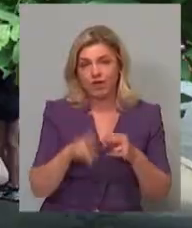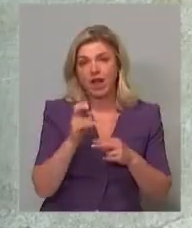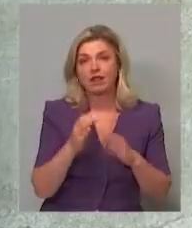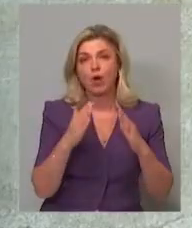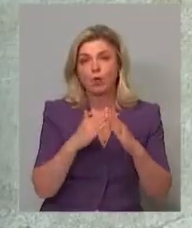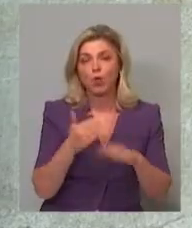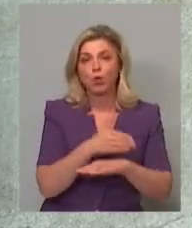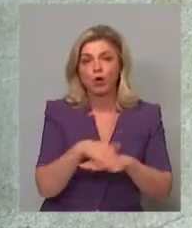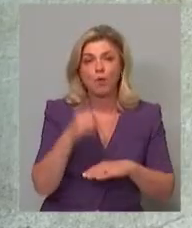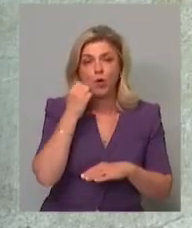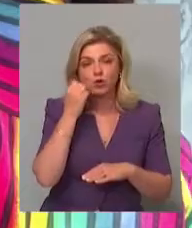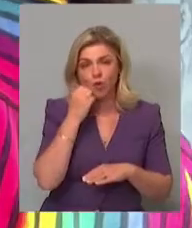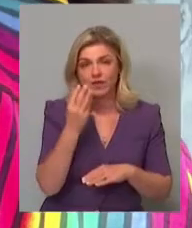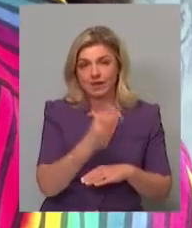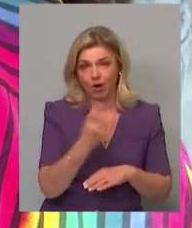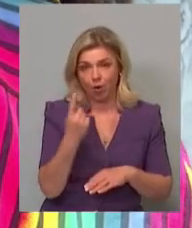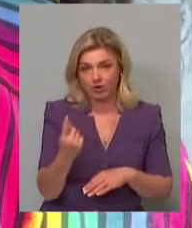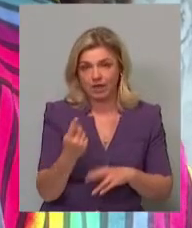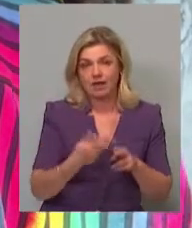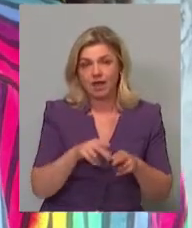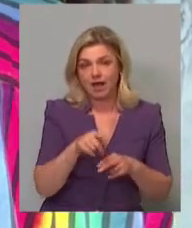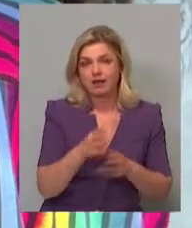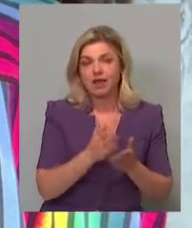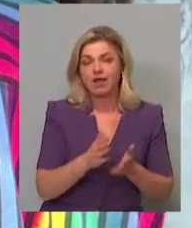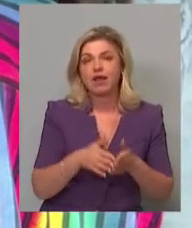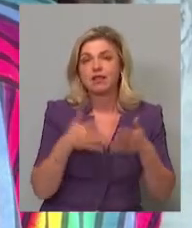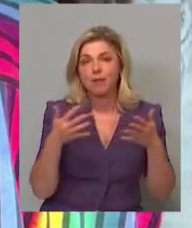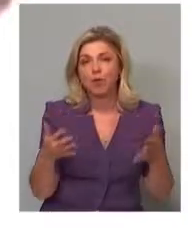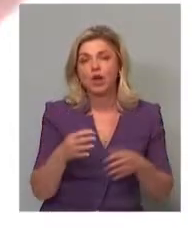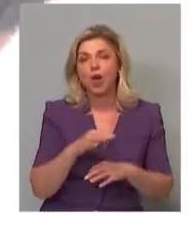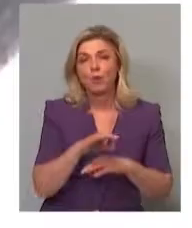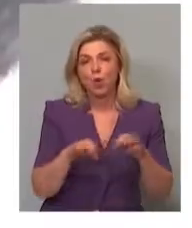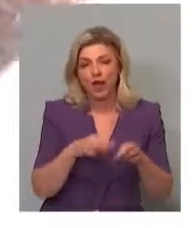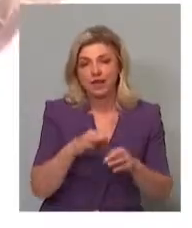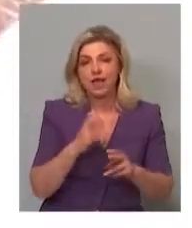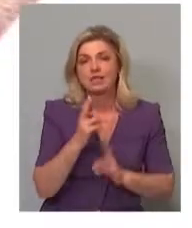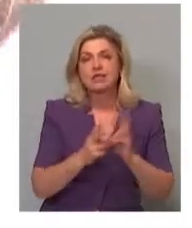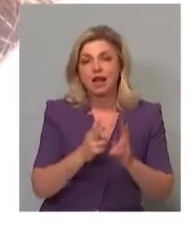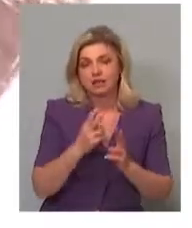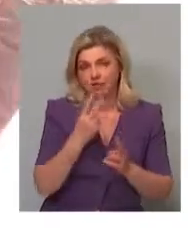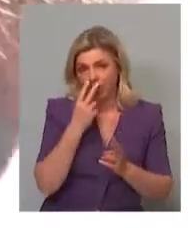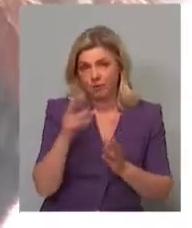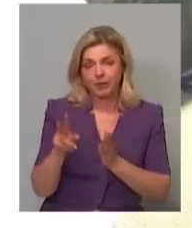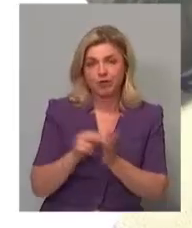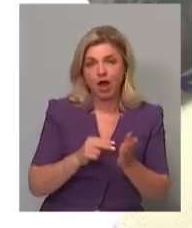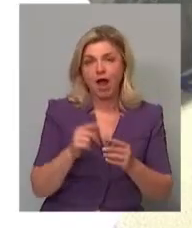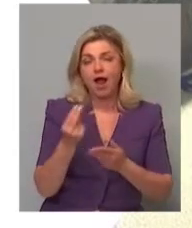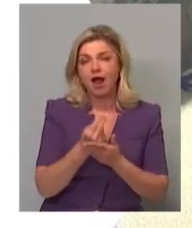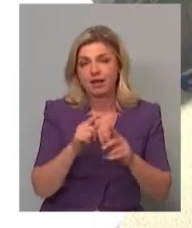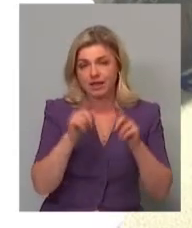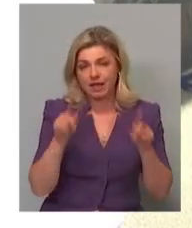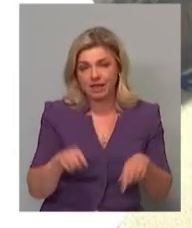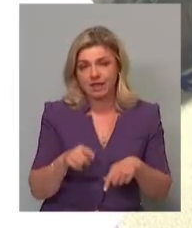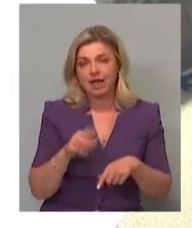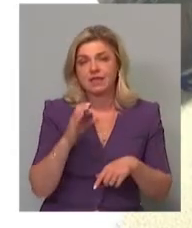вулиці Московській, 31. Ця робота є найбільшою у рамках стріт-арт-проєкту трансформації картин світових та українських художників у стилі